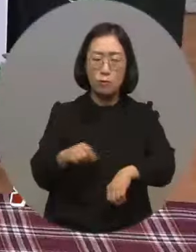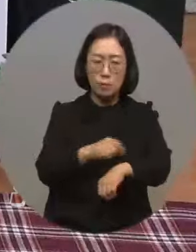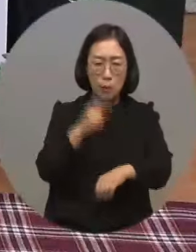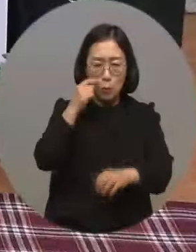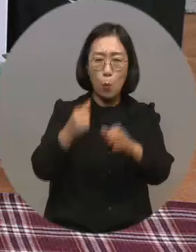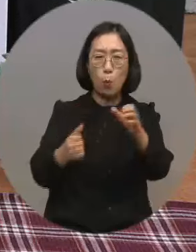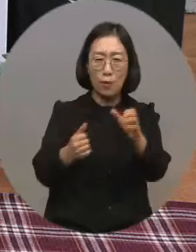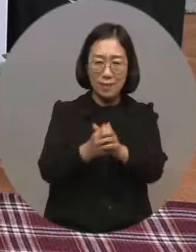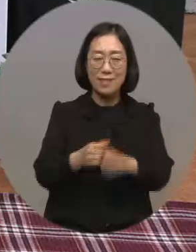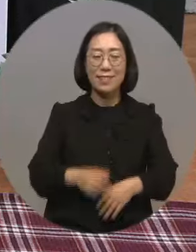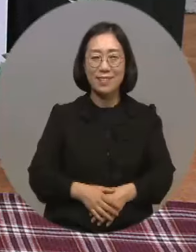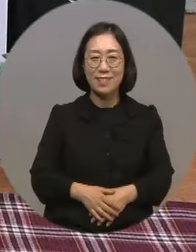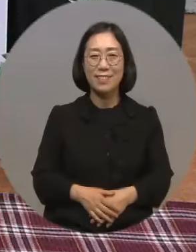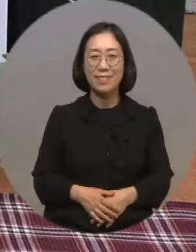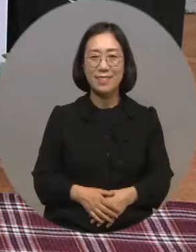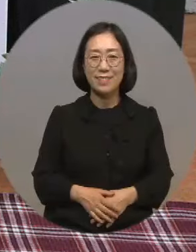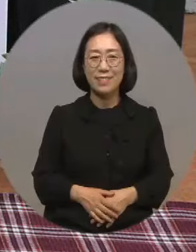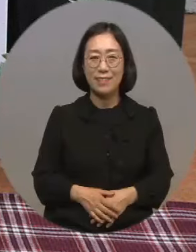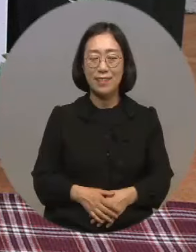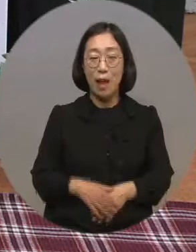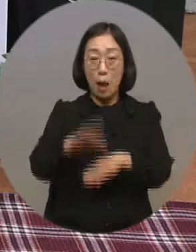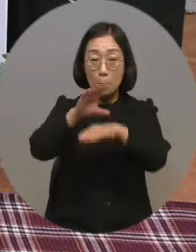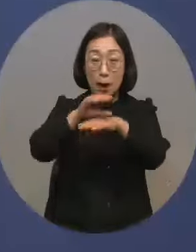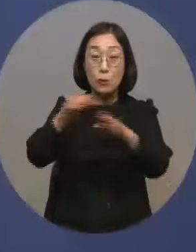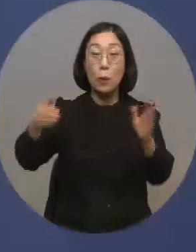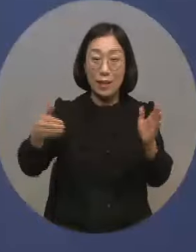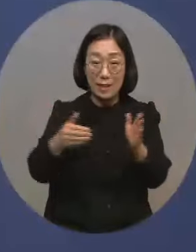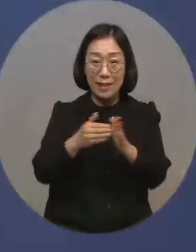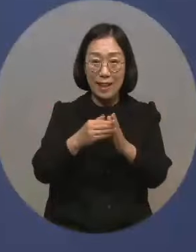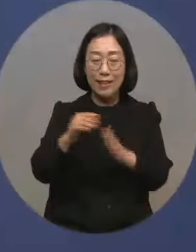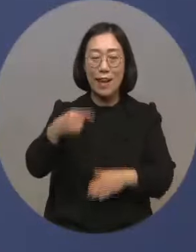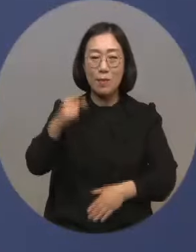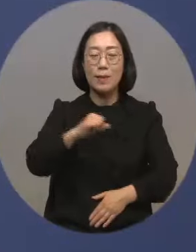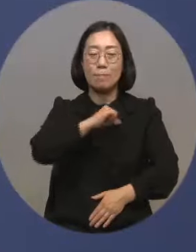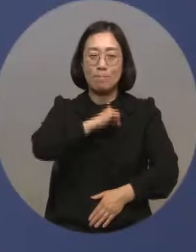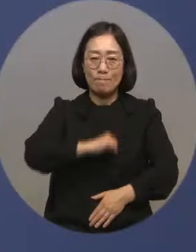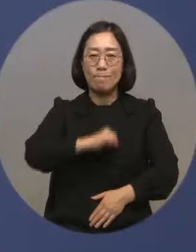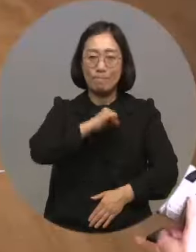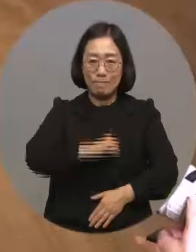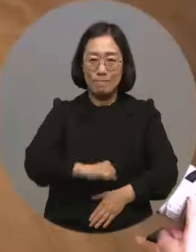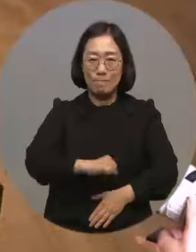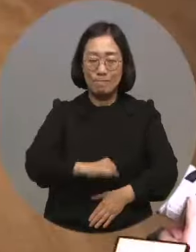술 마시기 좋은 날인데 방송 끝나고 네, 창업